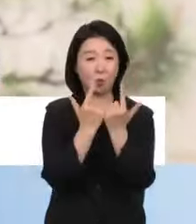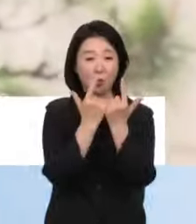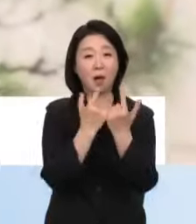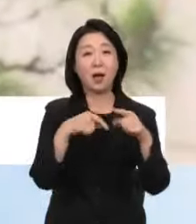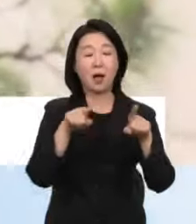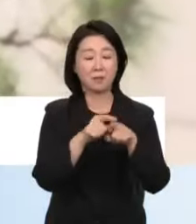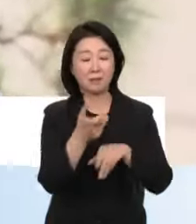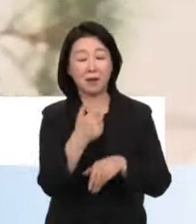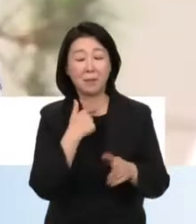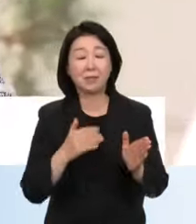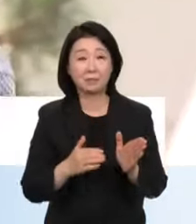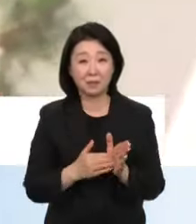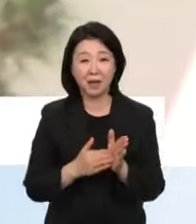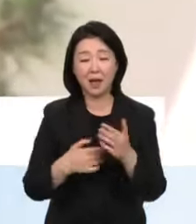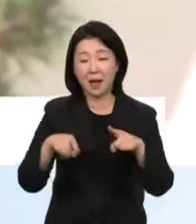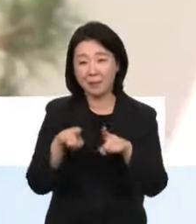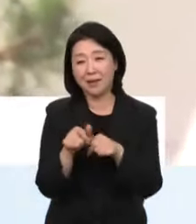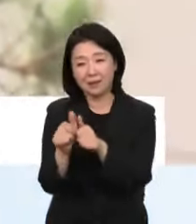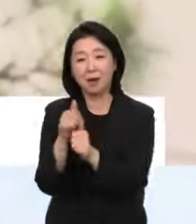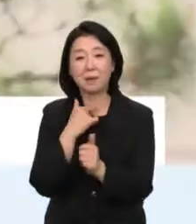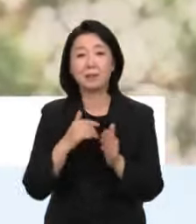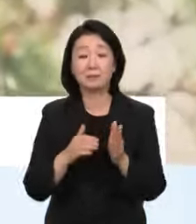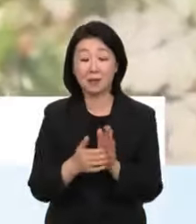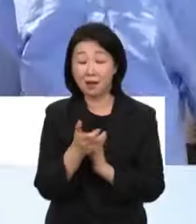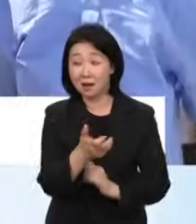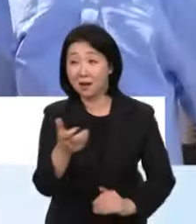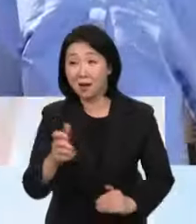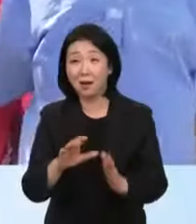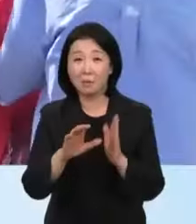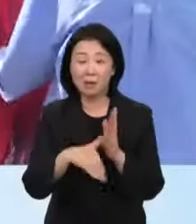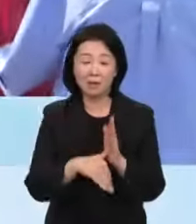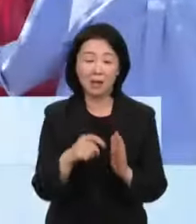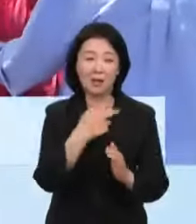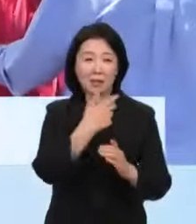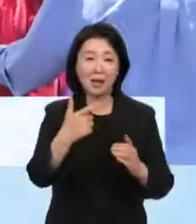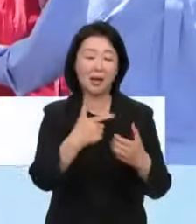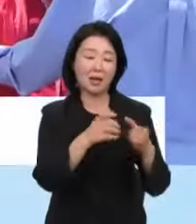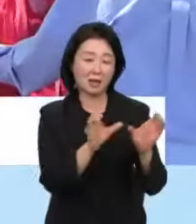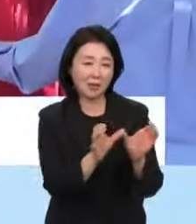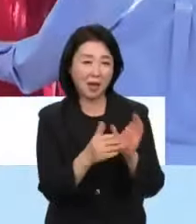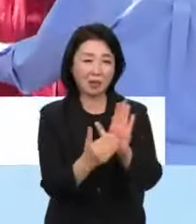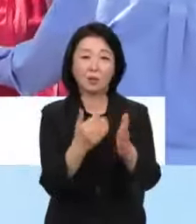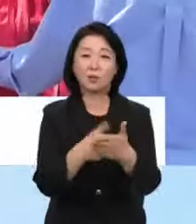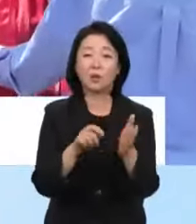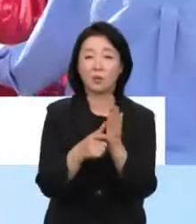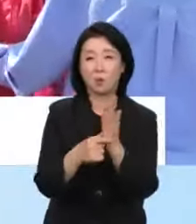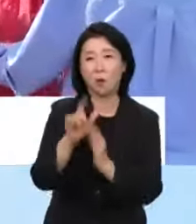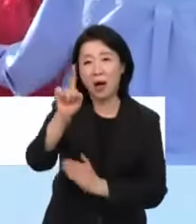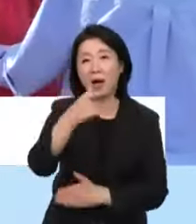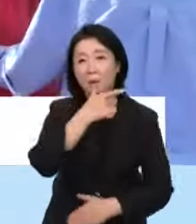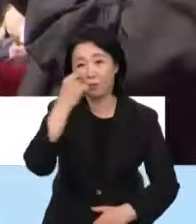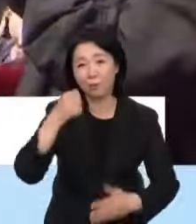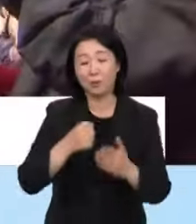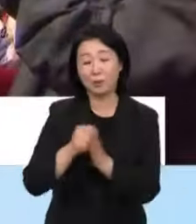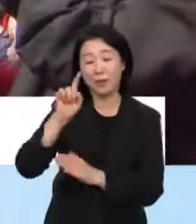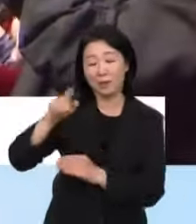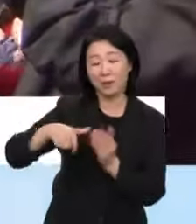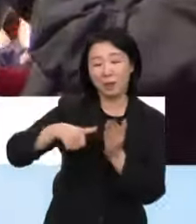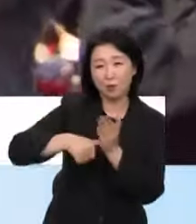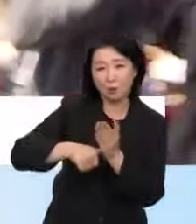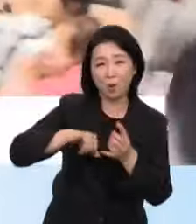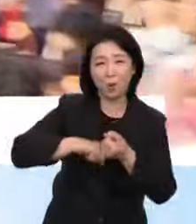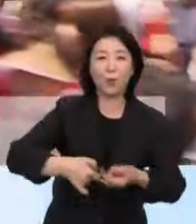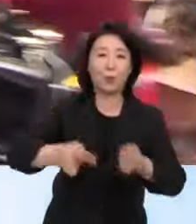한 위원장이 유세 현장을 저도 따라가 봤습니다. 가는 곳마다 거대 야당을 견제하기 위해서 는 꼭 한 표가 부족하다며 내일 투표에